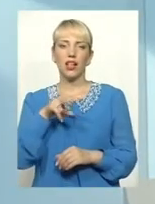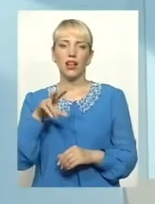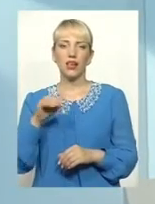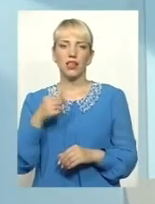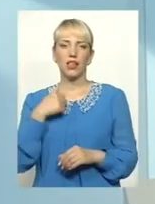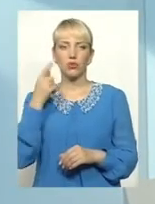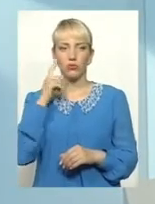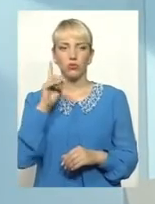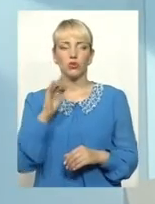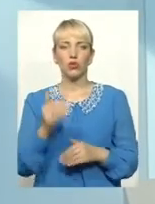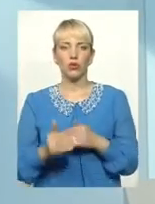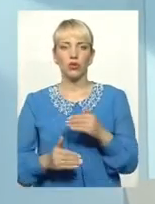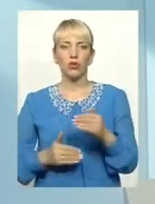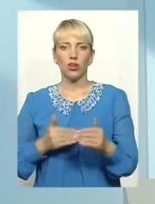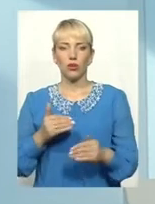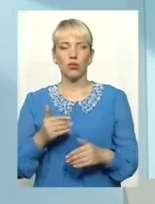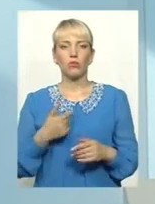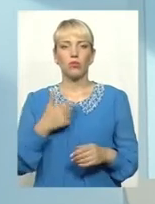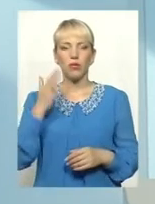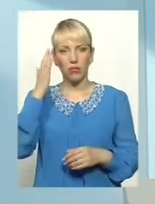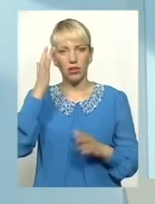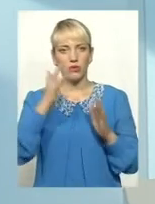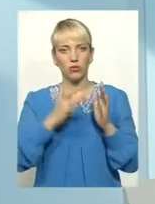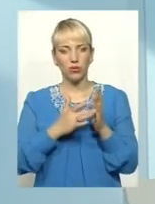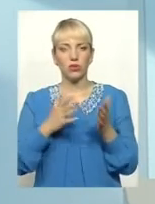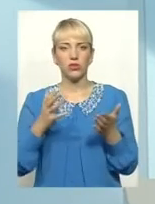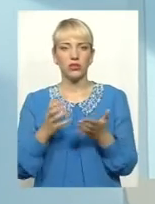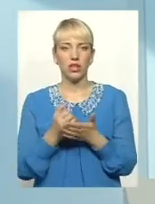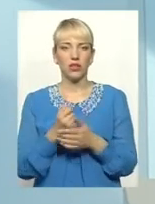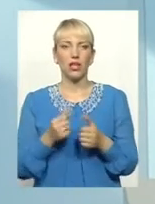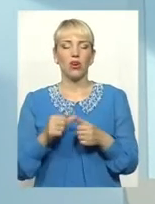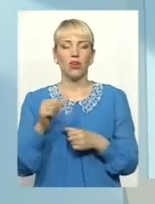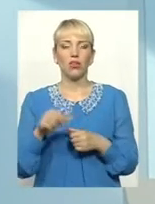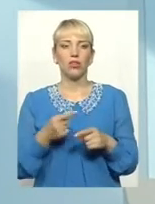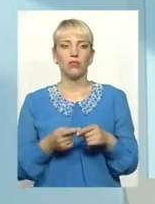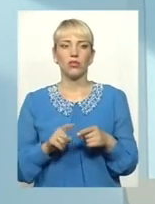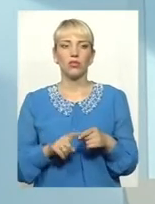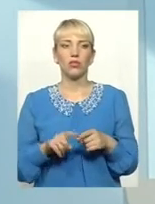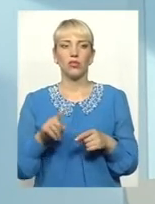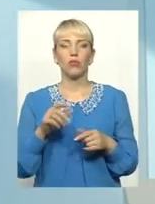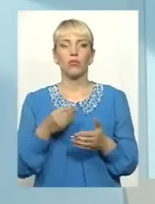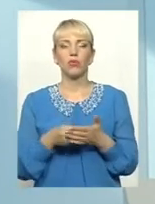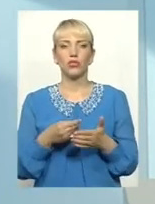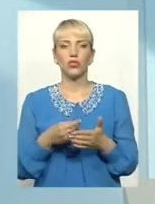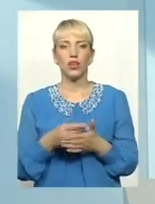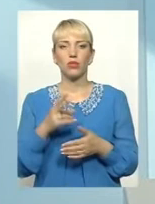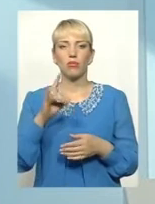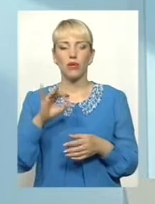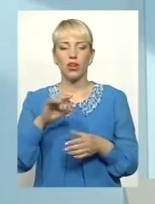крок за кроком досягнемо тої мети. Окрім того, бюджетом, при коригуванні бюджету за перше